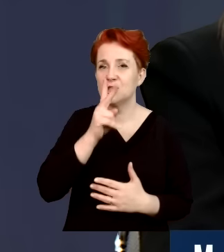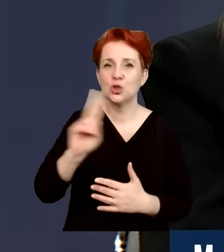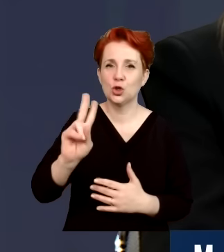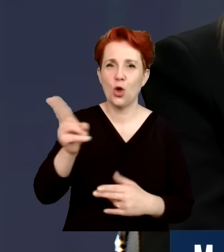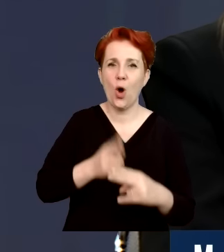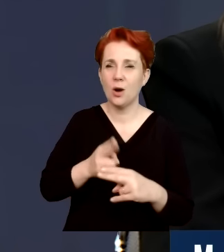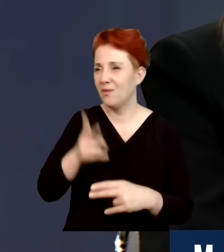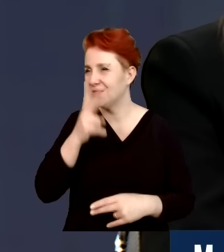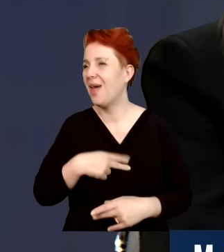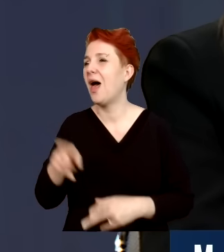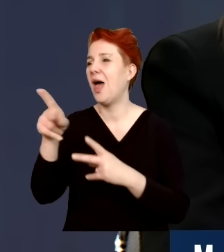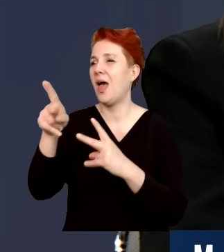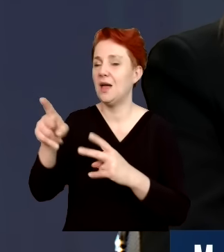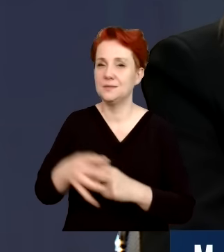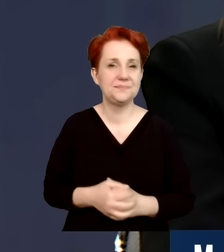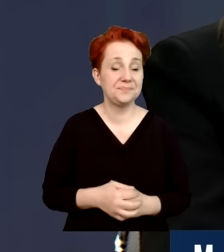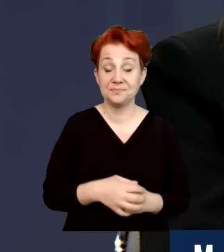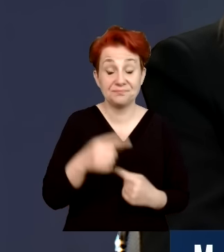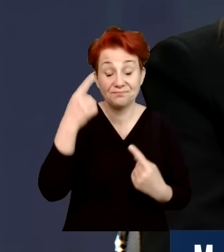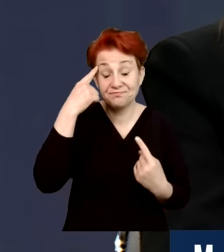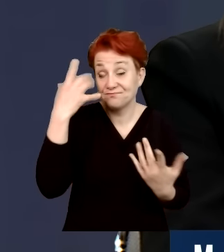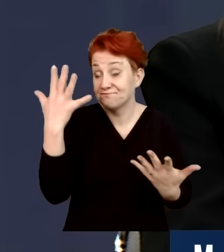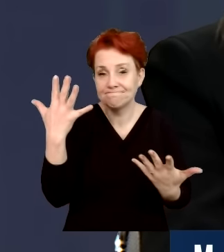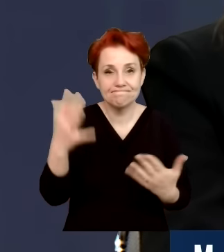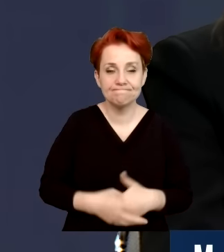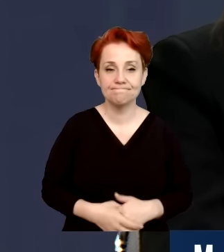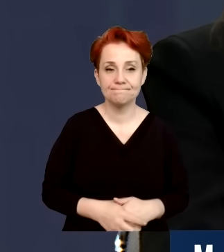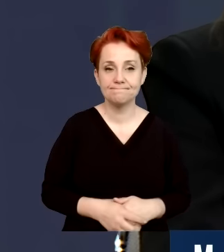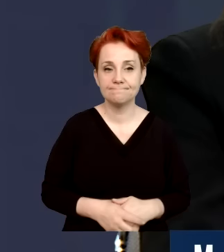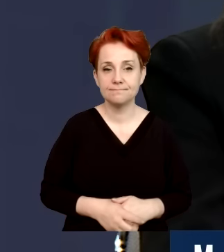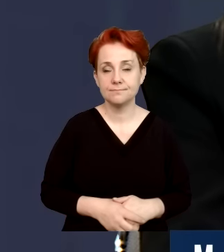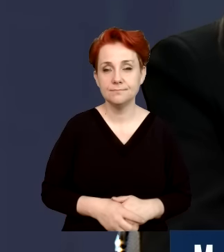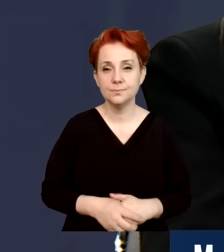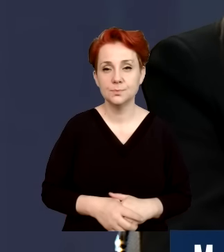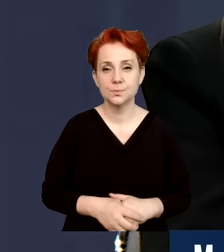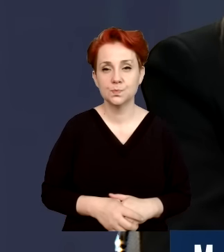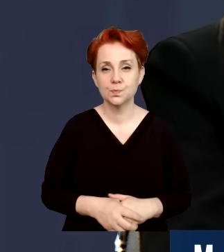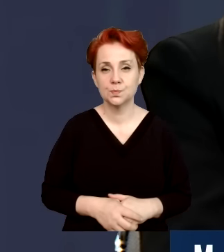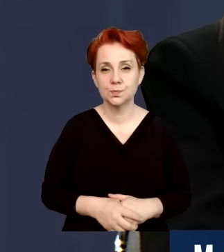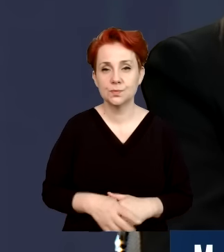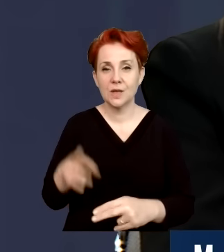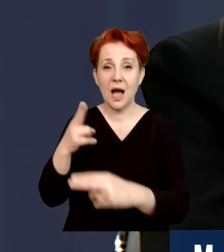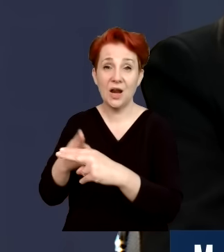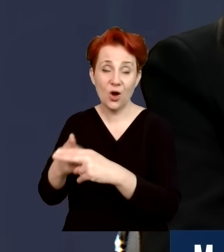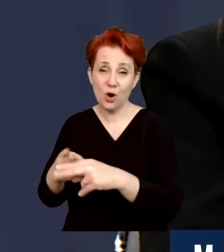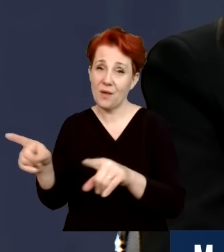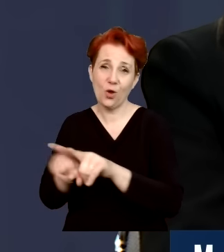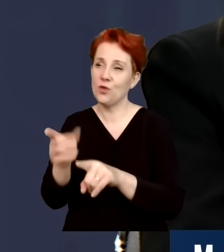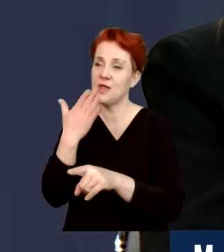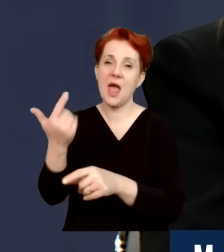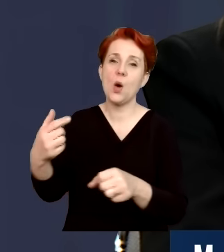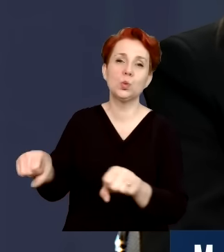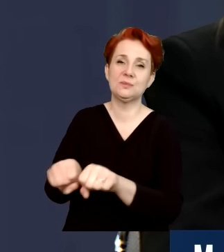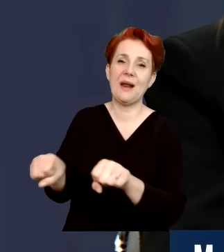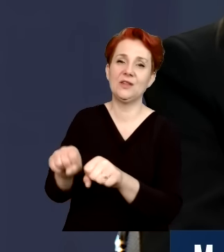kpi. To jest niepojęte jak dla mnie. Więc co mogę powiedzieć? No ale jednocześnie choroba to nie immunitet i to są ale te rzeczy, które... Ale sam